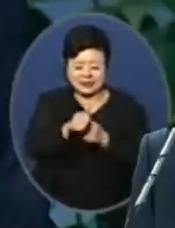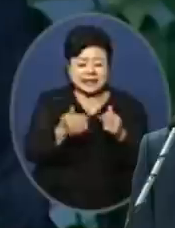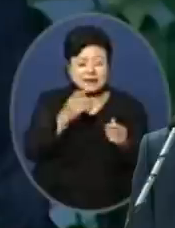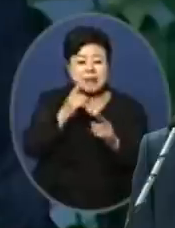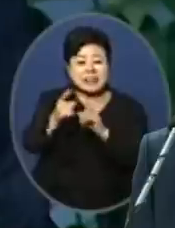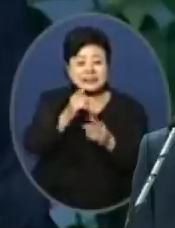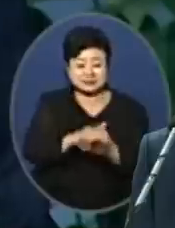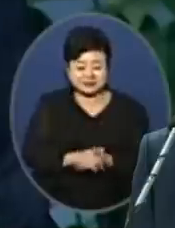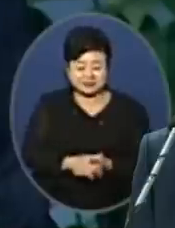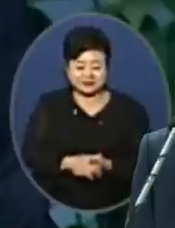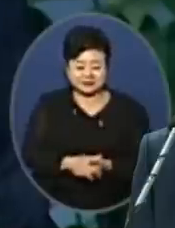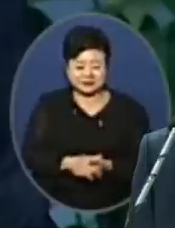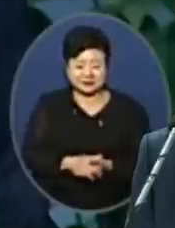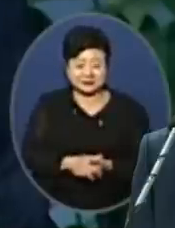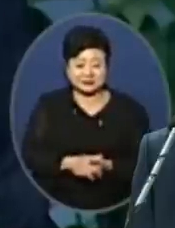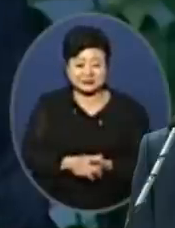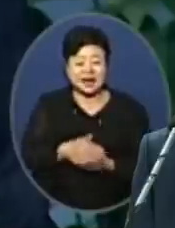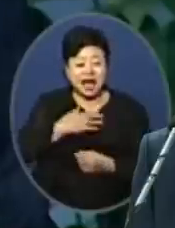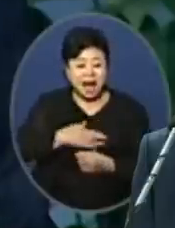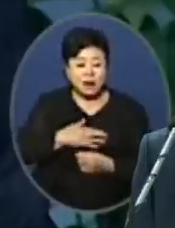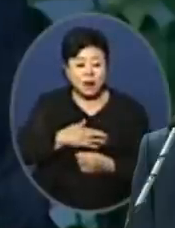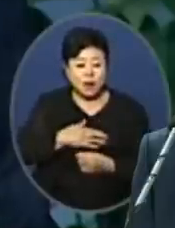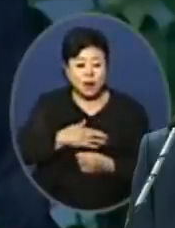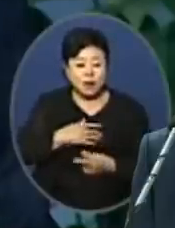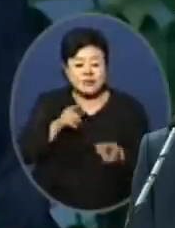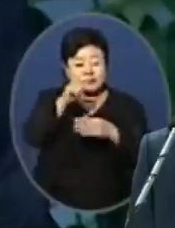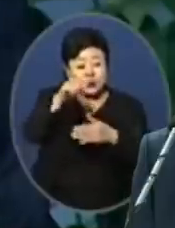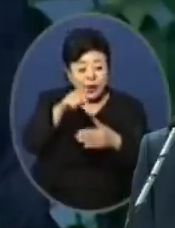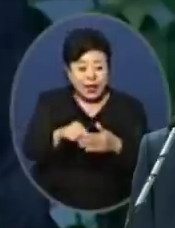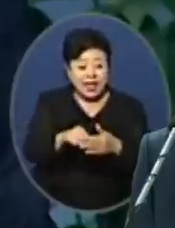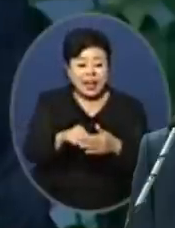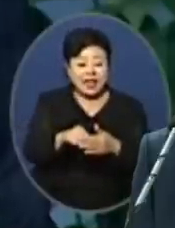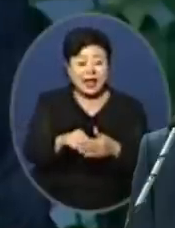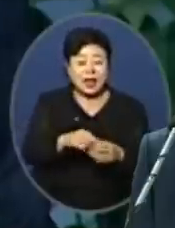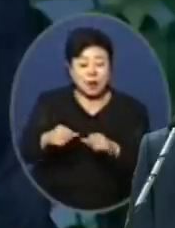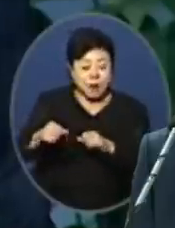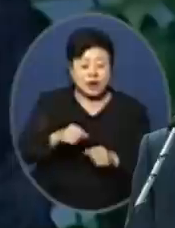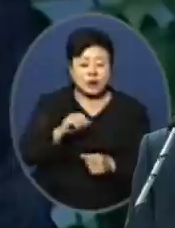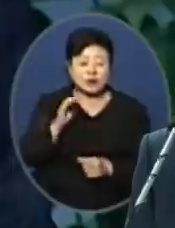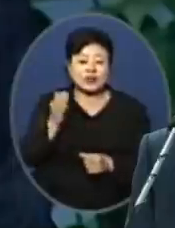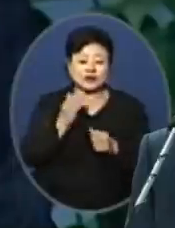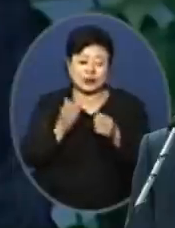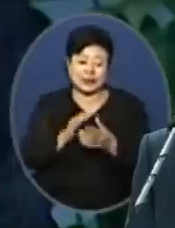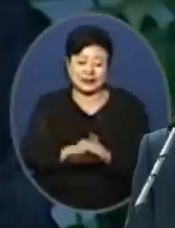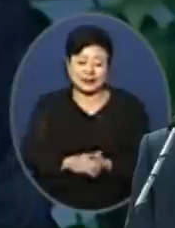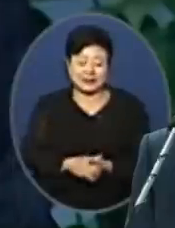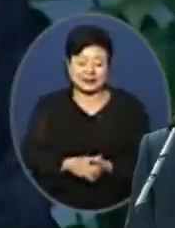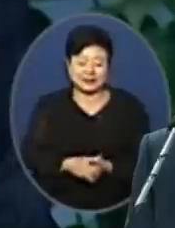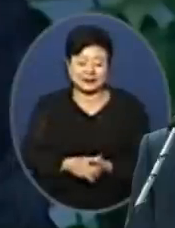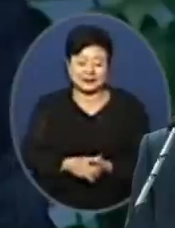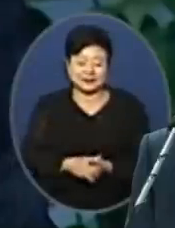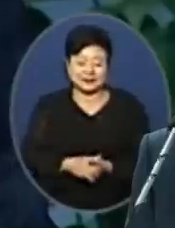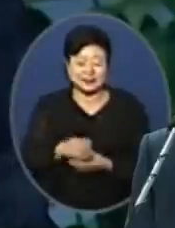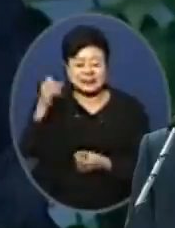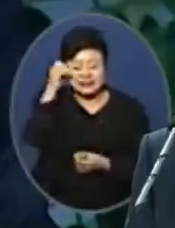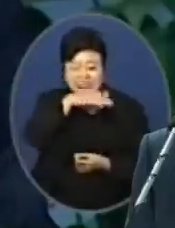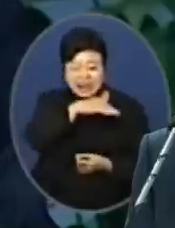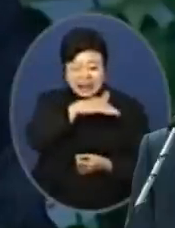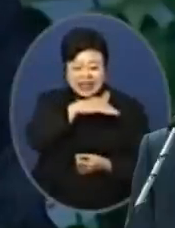하나님의 말씀을 여러분이 알고 여러분 생활에 활용이 되도록 해야 되는 것입니다.